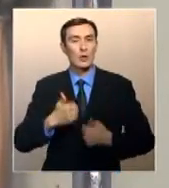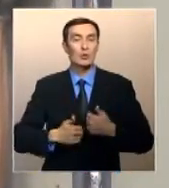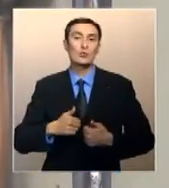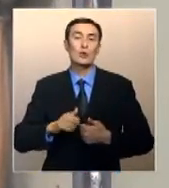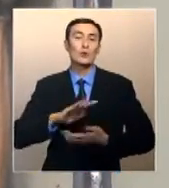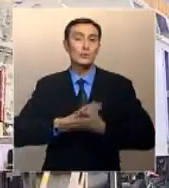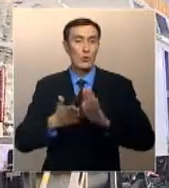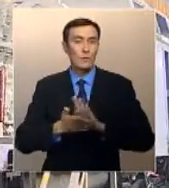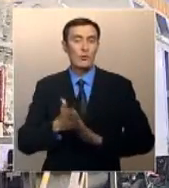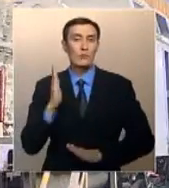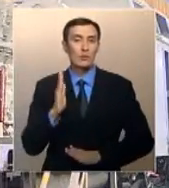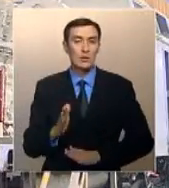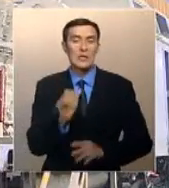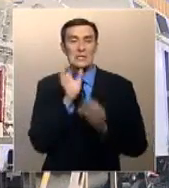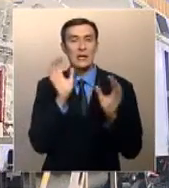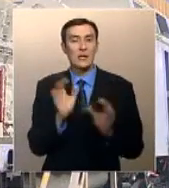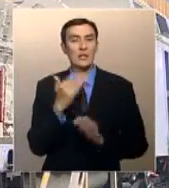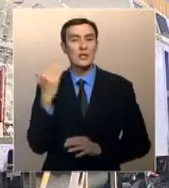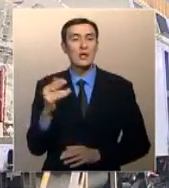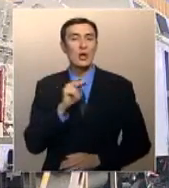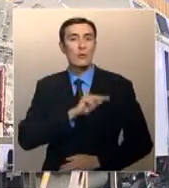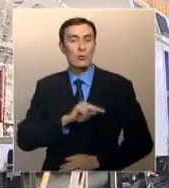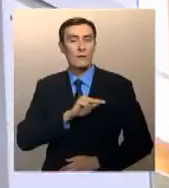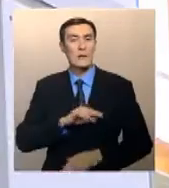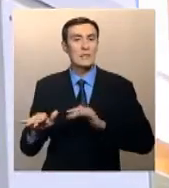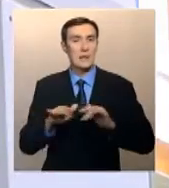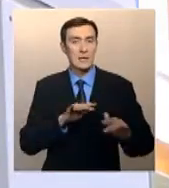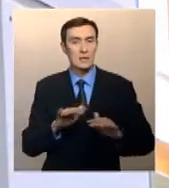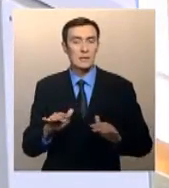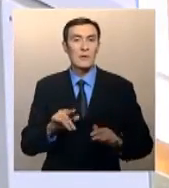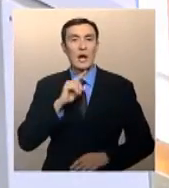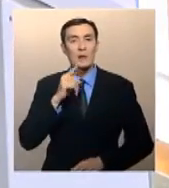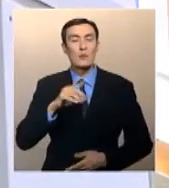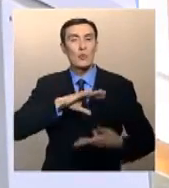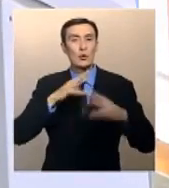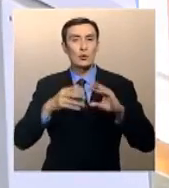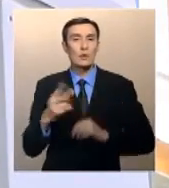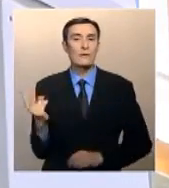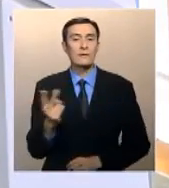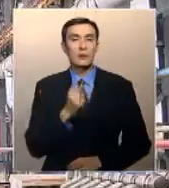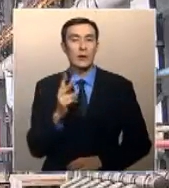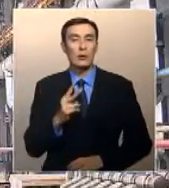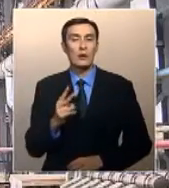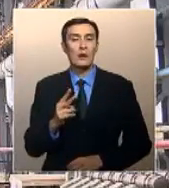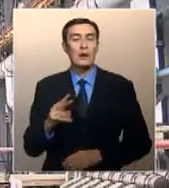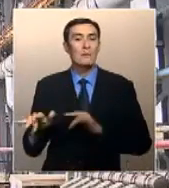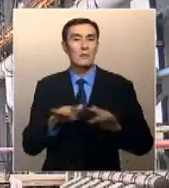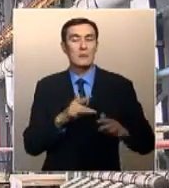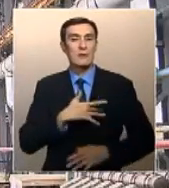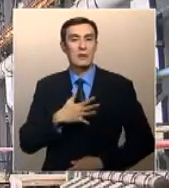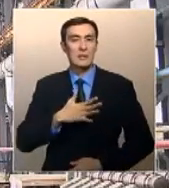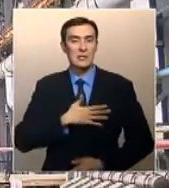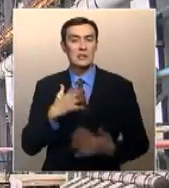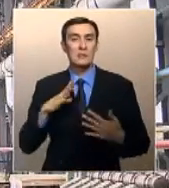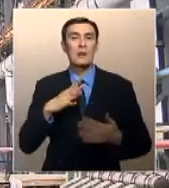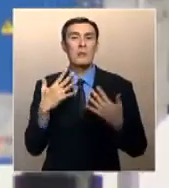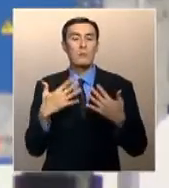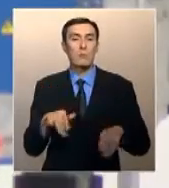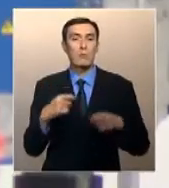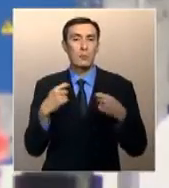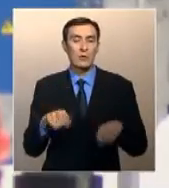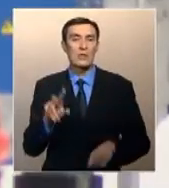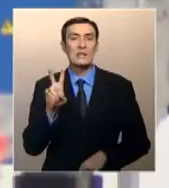в конкурентную среду будет сохранение профиля деятельности. Отметим, что по итогам второй волны приватизации уже